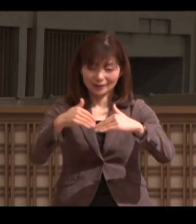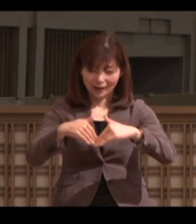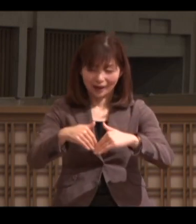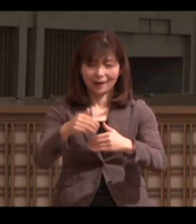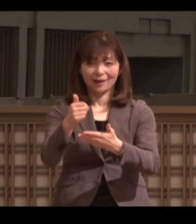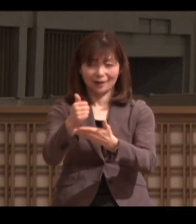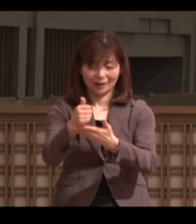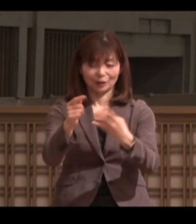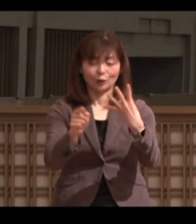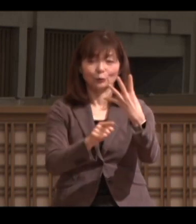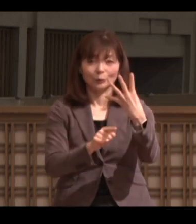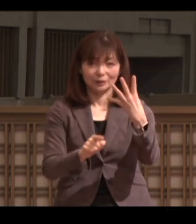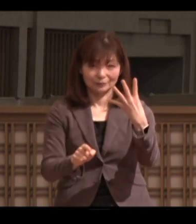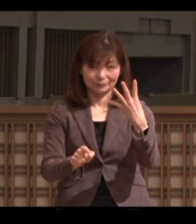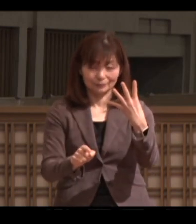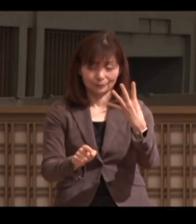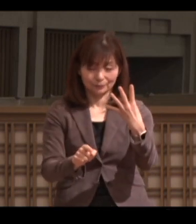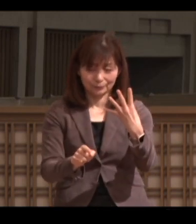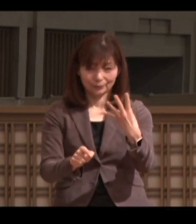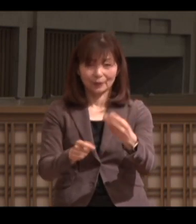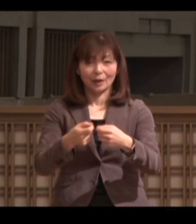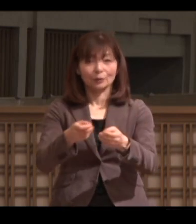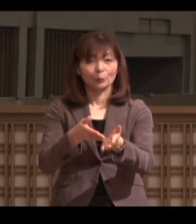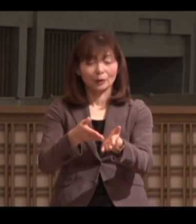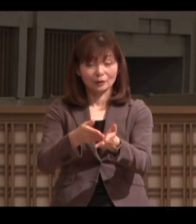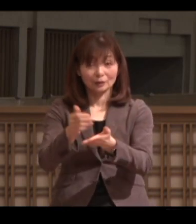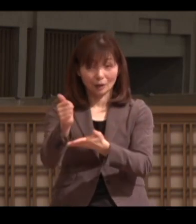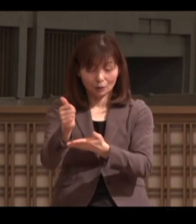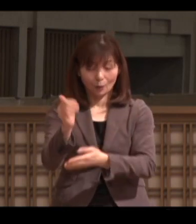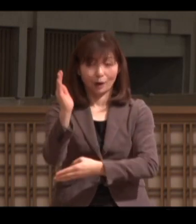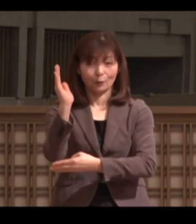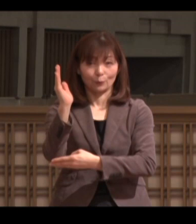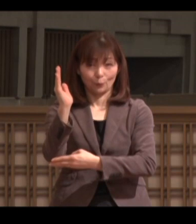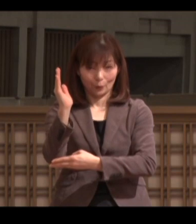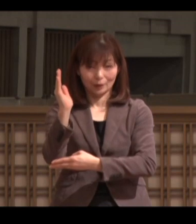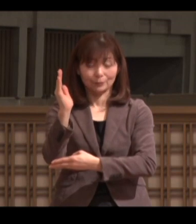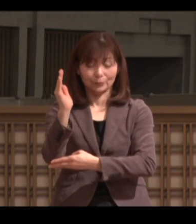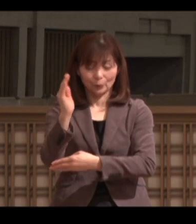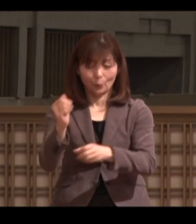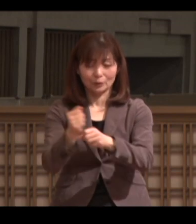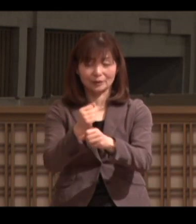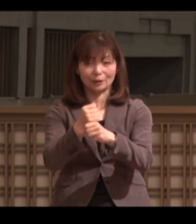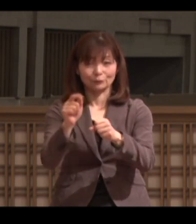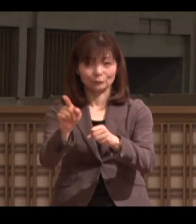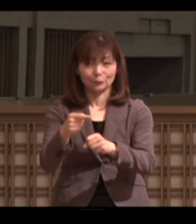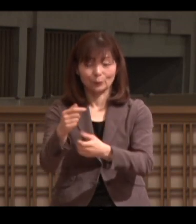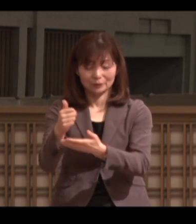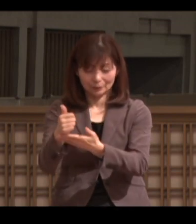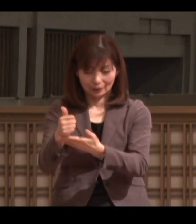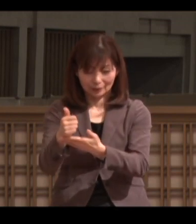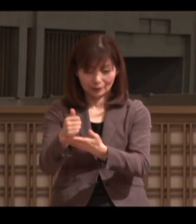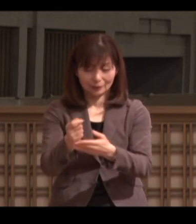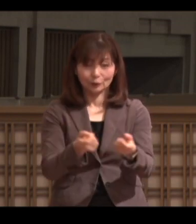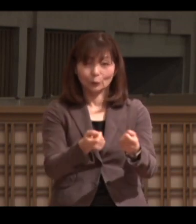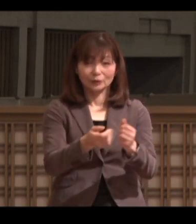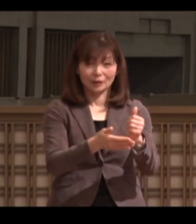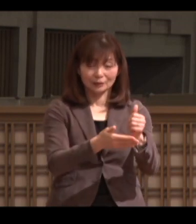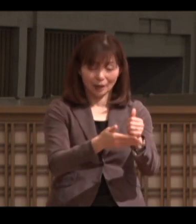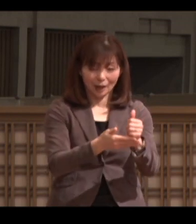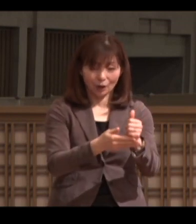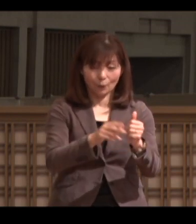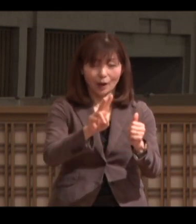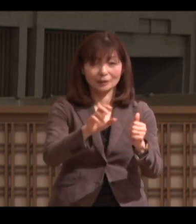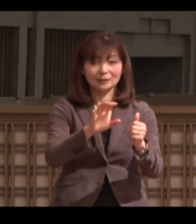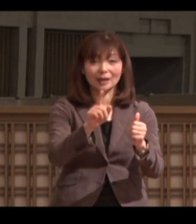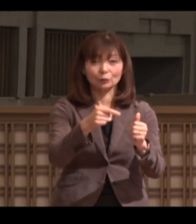ですコメンテーターは基調講演を行っていただく作野博和様コーディネーターはリゾン